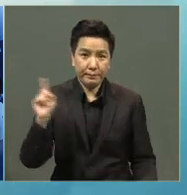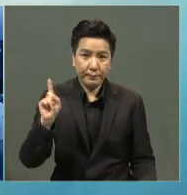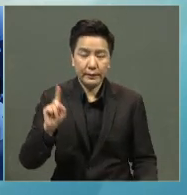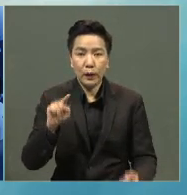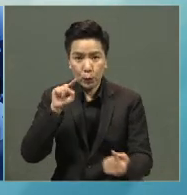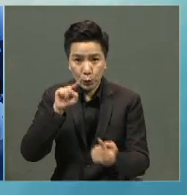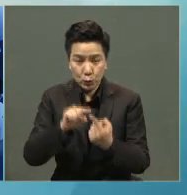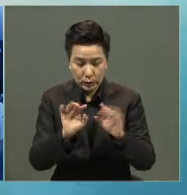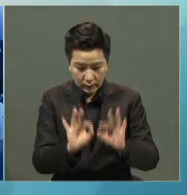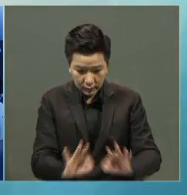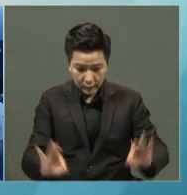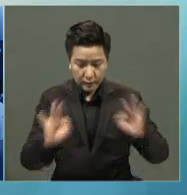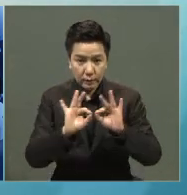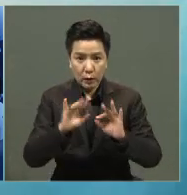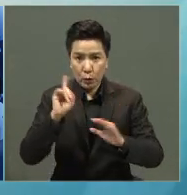มีจุดสัมผัสหรือจุดอะไรทั้งหลายที่ต้องเข้มกันอย่างนี้นะครับท่านเองในฐานะที่คนที่เป็นผู้ประกอบวิชาชีพหรืออาชีพในเรื่องของการนวดการดูรายการนี้ก็ต้องระมัดระวังตัวเองจะต้องมีการคัดเลือกและสุขลักษณะส่วนตัวของท่านจะต้องสูงอื่นนะครับฟังจากการแถลงข่าวอย่างนี้ทุกวันทุกวันท่านต้องบอกตัวเองว่าท่านก็เป็นกลุ่มเสี่ยงที่จะต้องไปรับเชื้อมาจากคนอื่นถึงแม้ท่านจะบอกว่าท่านสะอาดอย่างไรก็ตามแต่แต่ลูกค้าที่จะมาหาท่านอาจจะนำเชื้อมาติดกับท่านได้ดังที่เราได้แรงงานซ้ำแล้วซ้ำอีกอย่างนี้อีกในก็ตามแต่ครับถ้าไม่ต้องสู้อย่างนี้ฝ่ายเดียวนะครับเดี๋ยวทางกระทรวงสาธารณสุขจะมีการศึกษาเรื่องนี้แล้วก็จะมาช่วยกันนะครับแล้วก็อาจจะบอกกะทันให้ท่านได้แนะนำแนะนำท่านให้ท่านได้ปฏิบัติสำคัญที่สุดท่านต้องปฏิบัติเดี๋ยวนี้เลยเพื่อความเคยชินนะครับในการที่จะได้ช่วยกัน